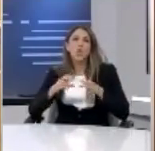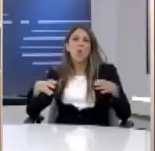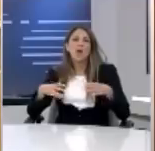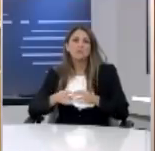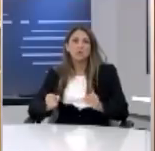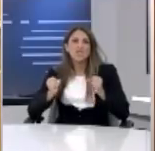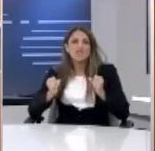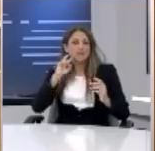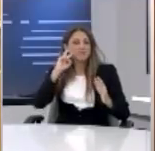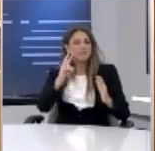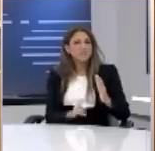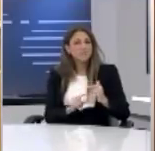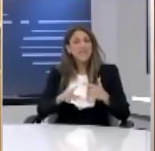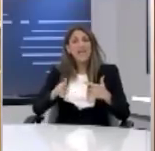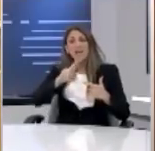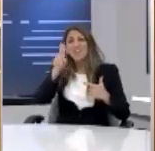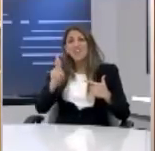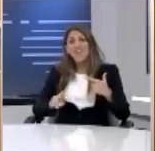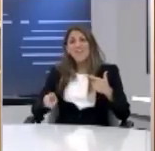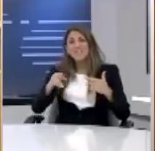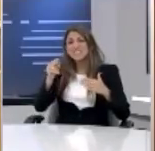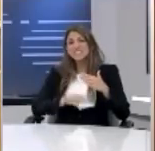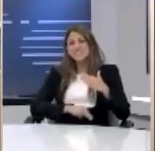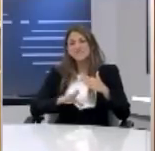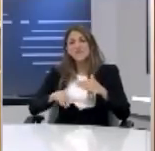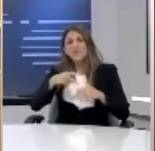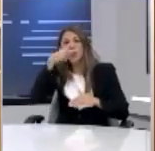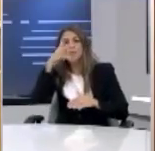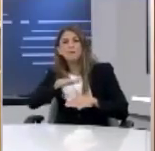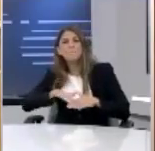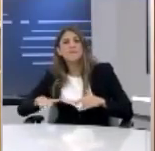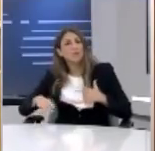Παιδιού, την Οδηγία του